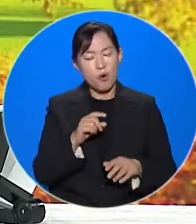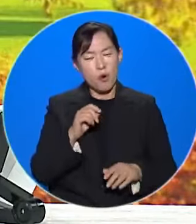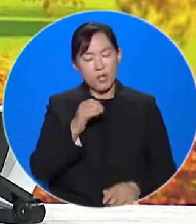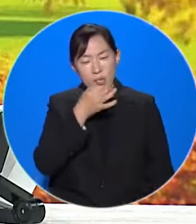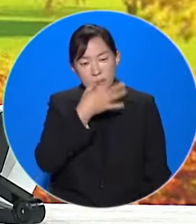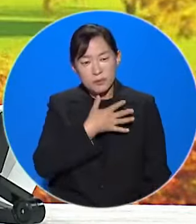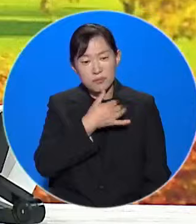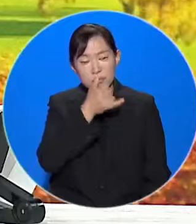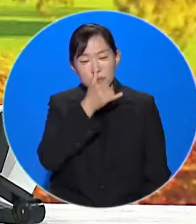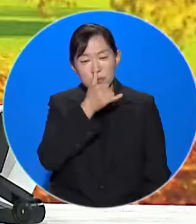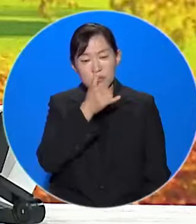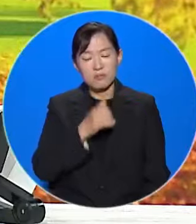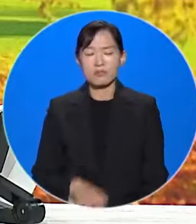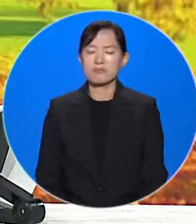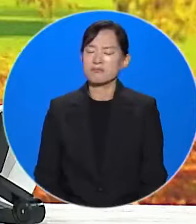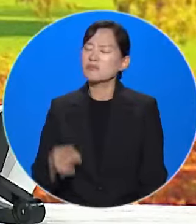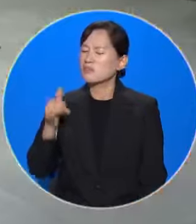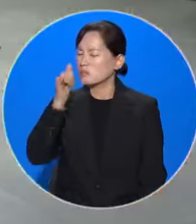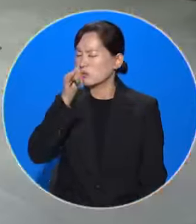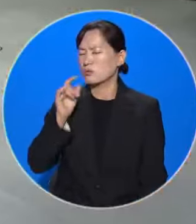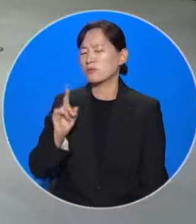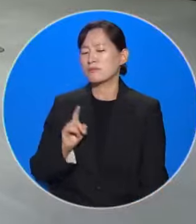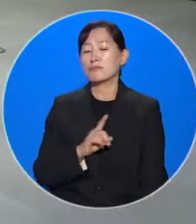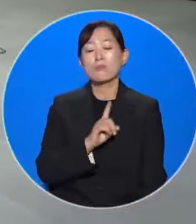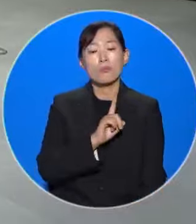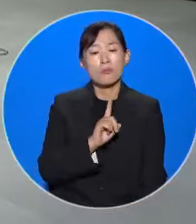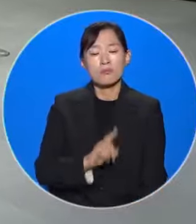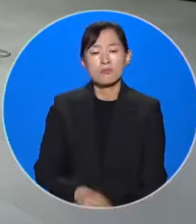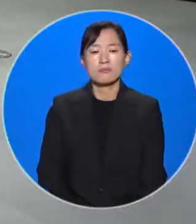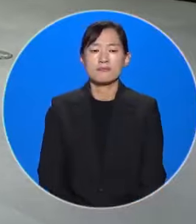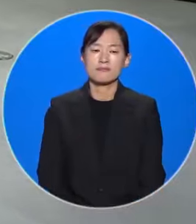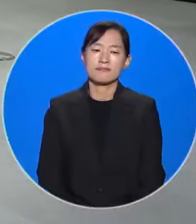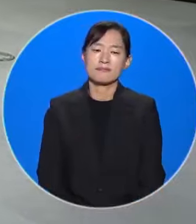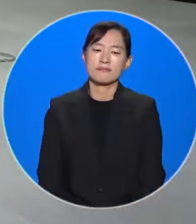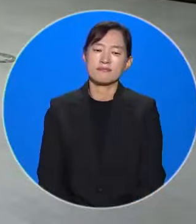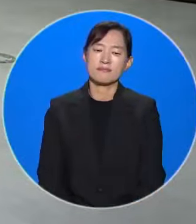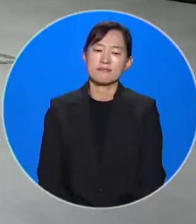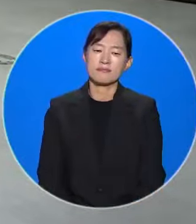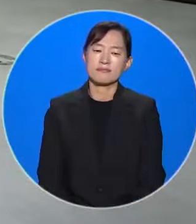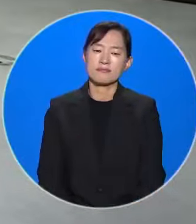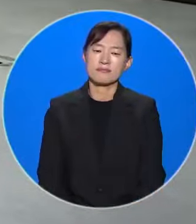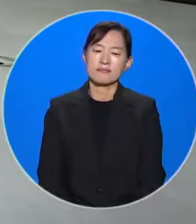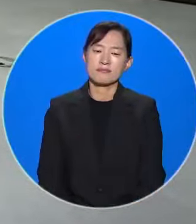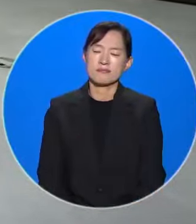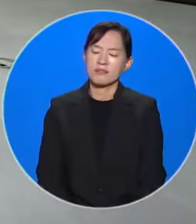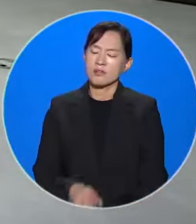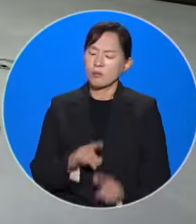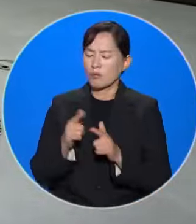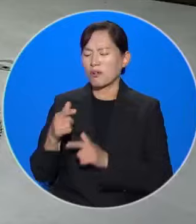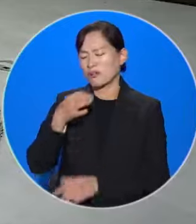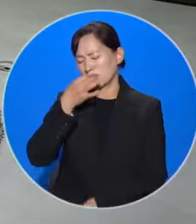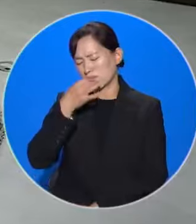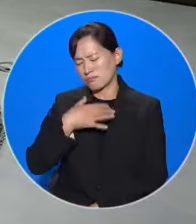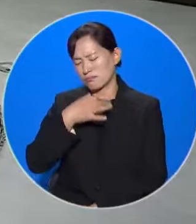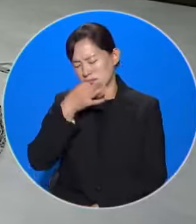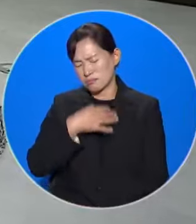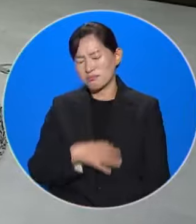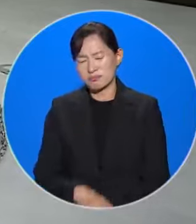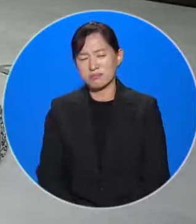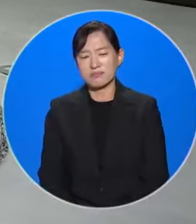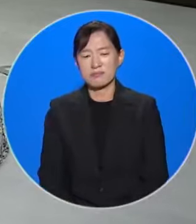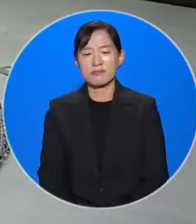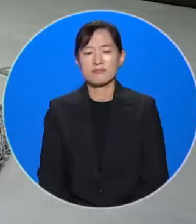증상들도 예. 있으세요? 네. 어디가 안 좋으세요? 여러 가지 좀 힘들어요. 여러 부분